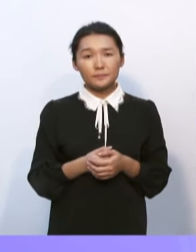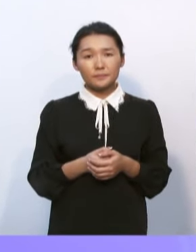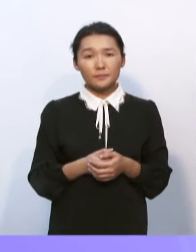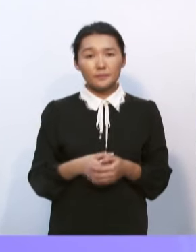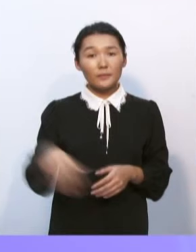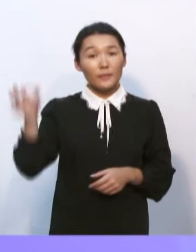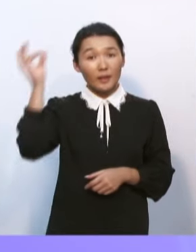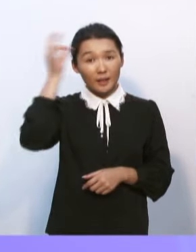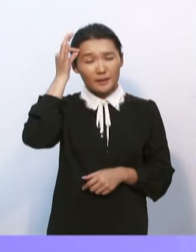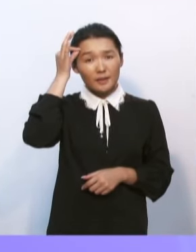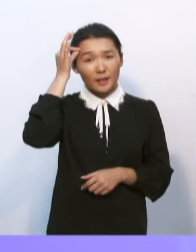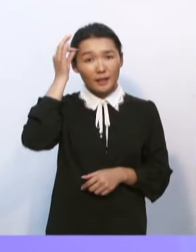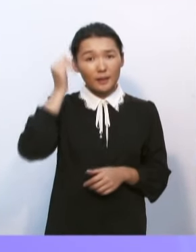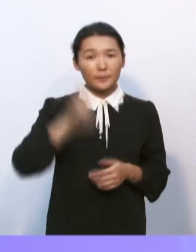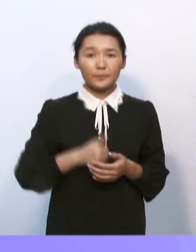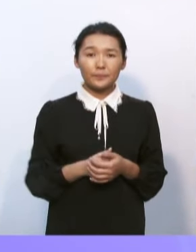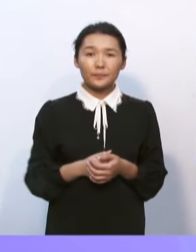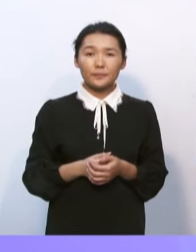Эстегиле.